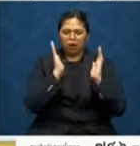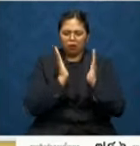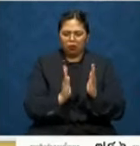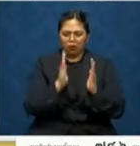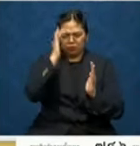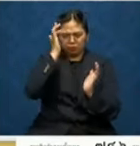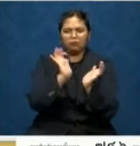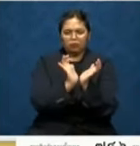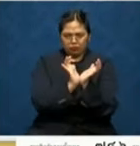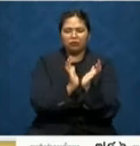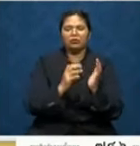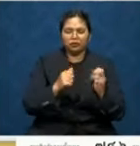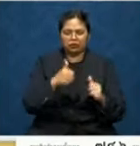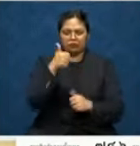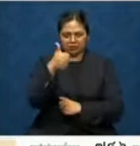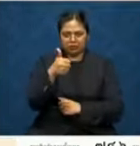ูแลความสุขเรียบร้อยครับขอบคุณครับ